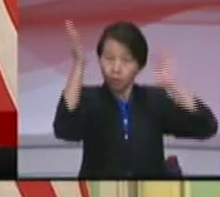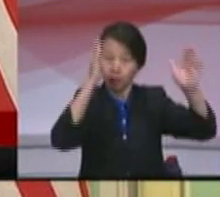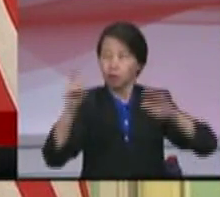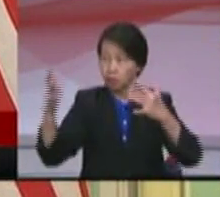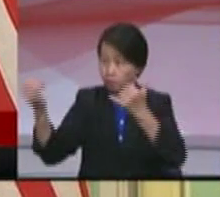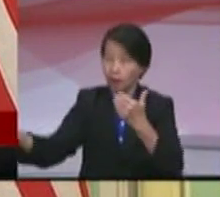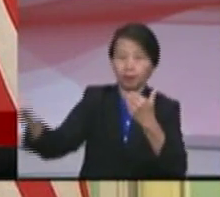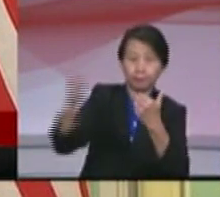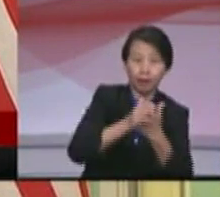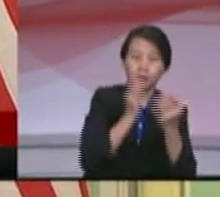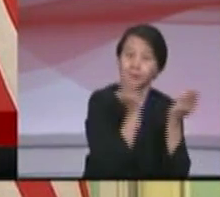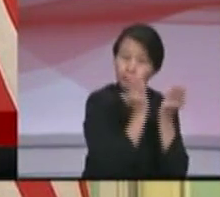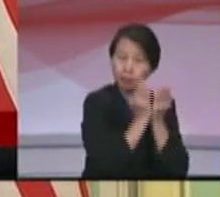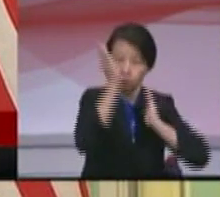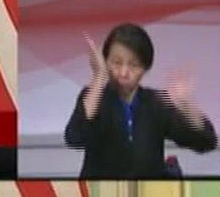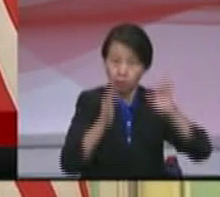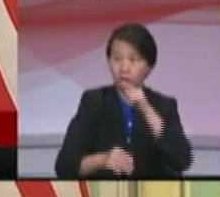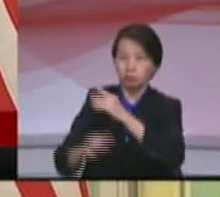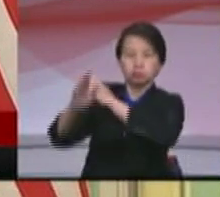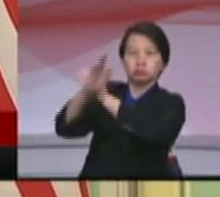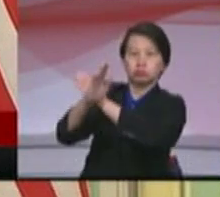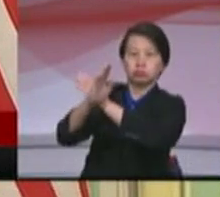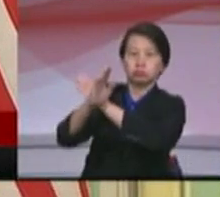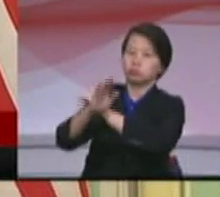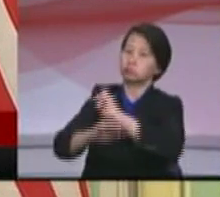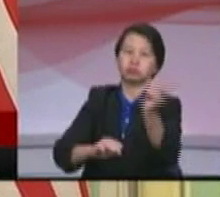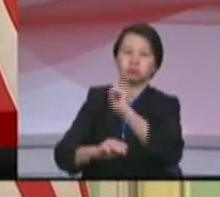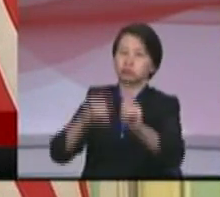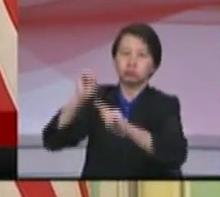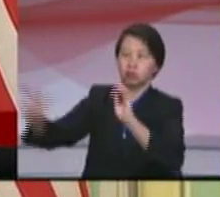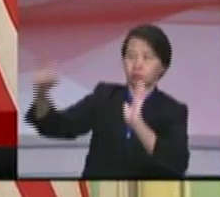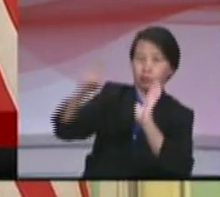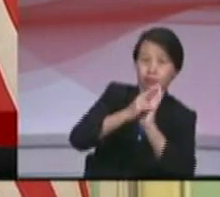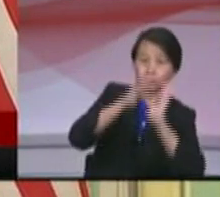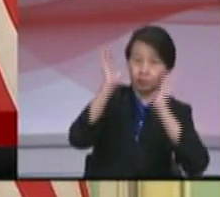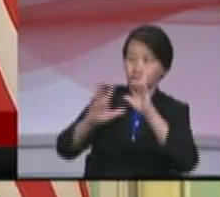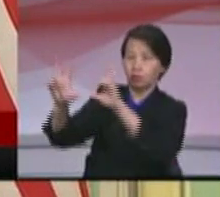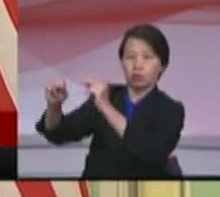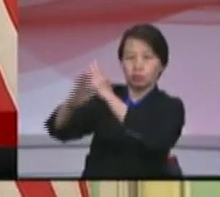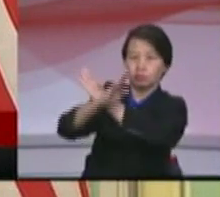yang ingin balik untuk belajar di Malaysia, juga setakat ini kita tidak membenarkan.